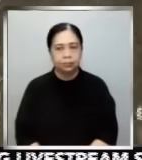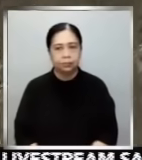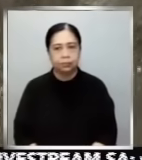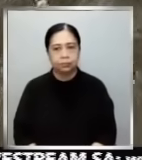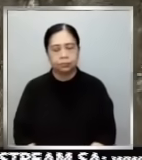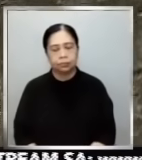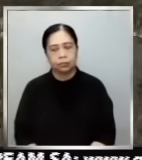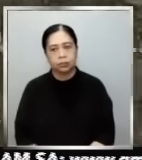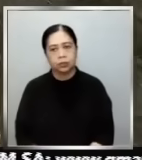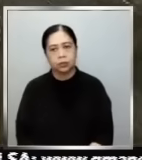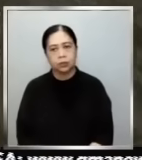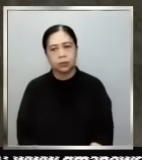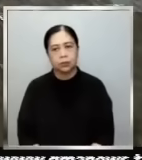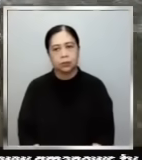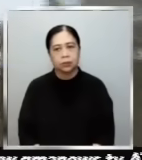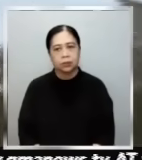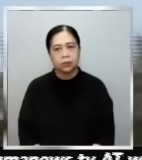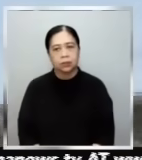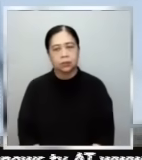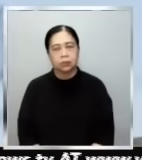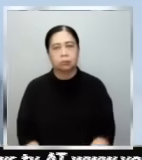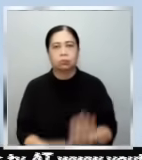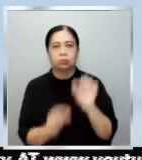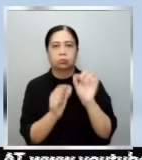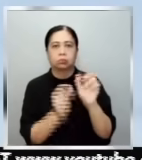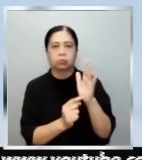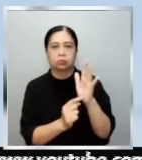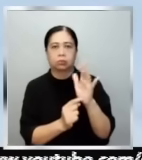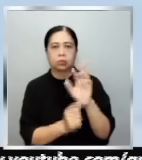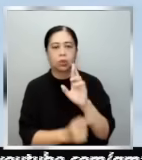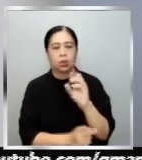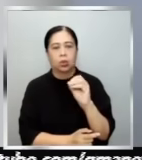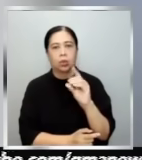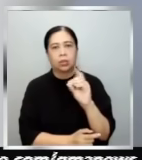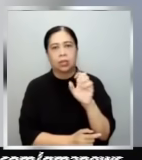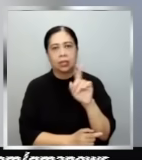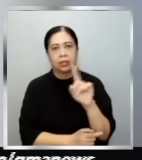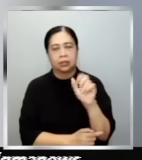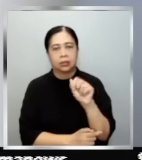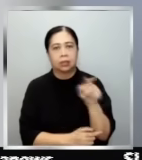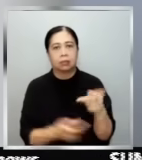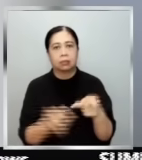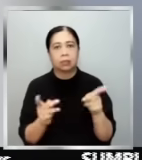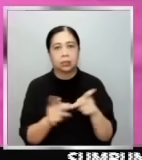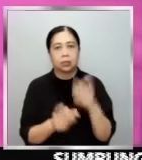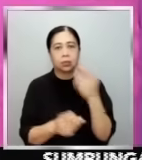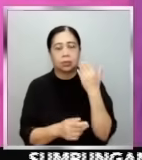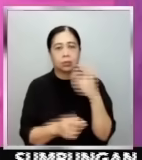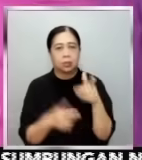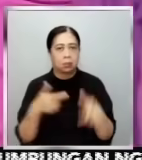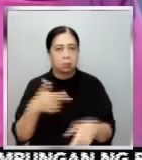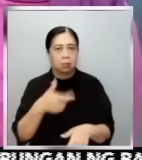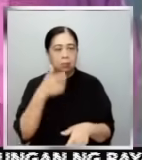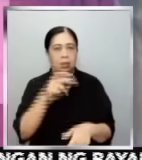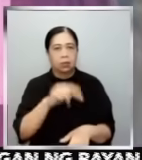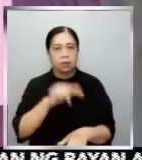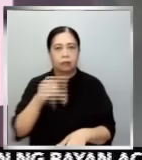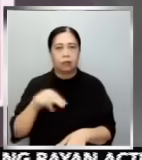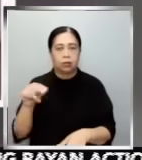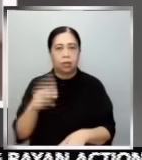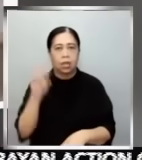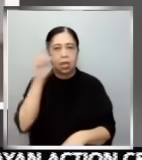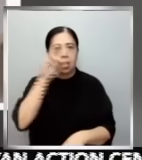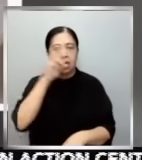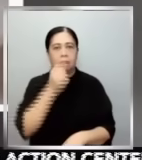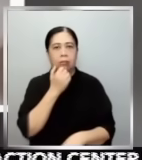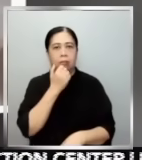Andal nagtirik ng kandila si rodaliza Baltazar sa lugar kung saan napatay ng mga pulis na botas Dahil sa maling akala ang